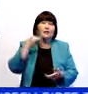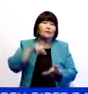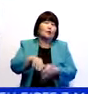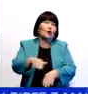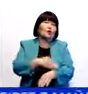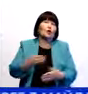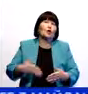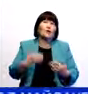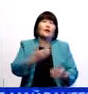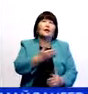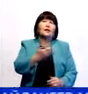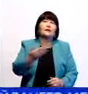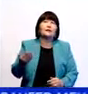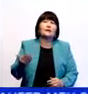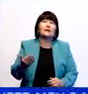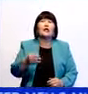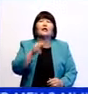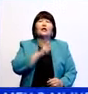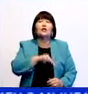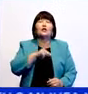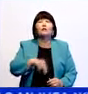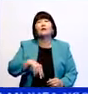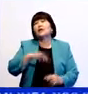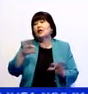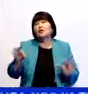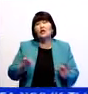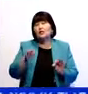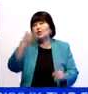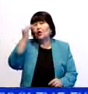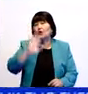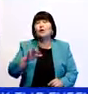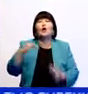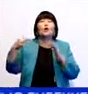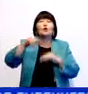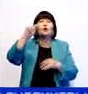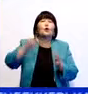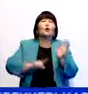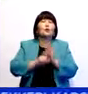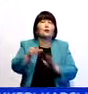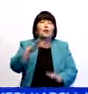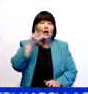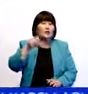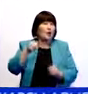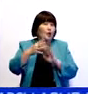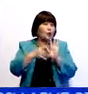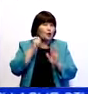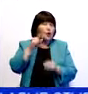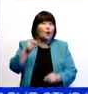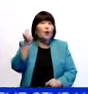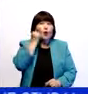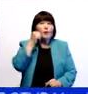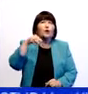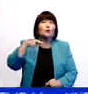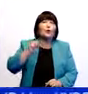берсин. Сиздердин биз эмгектериңизди эч качан унутпайбыз. Согуш башталганда Кабак Сакал 19'da экен. Ол Мәскеу,